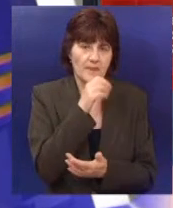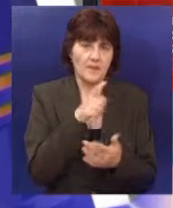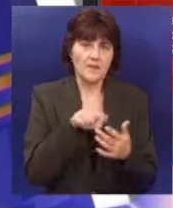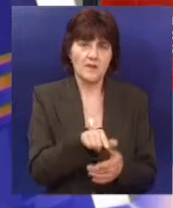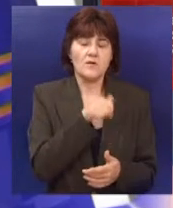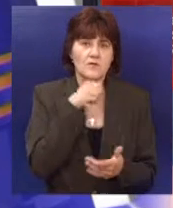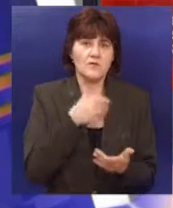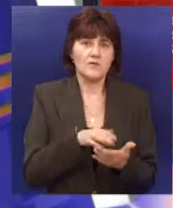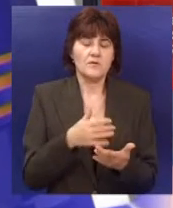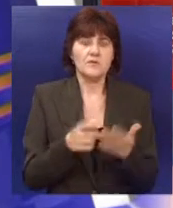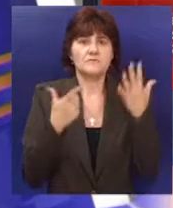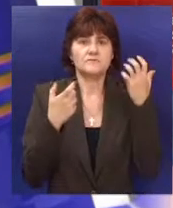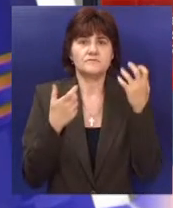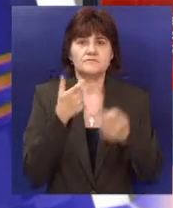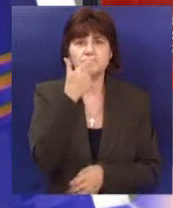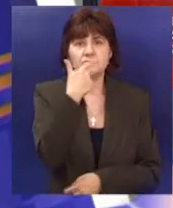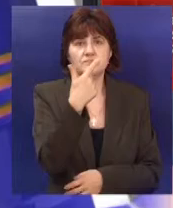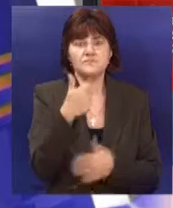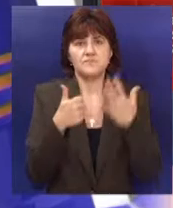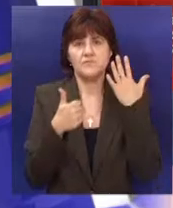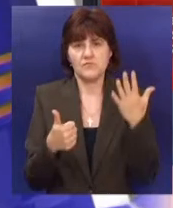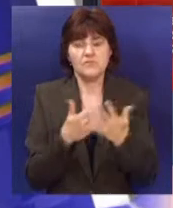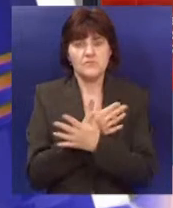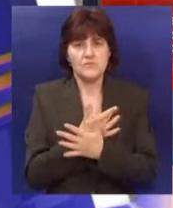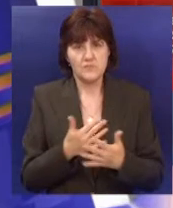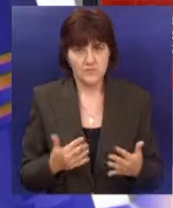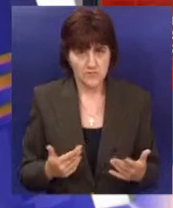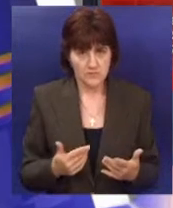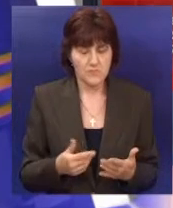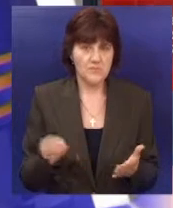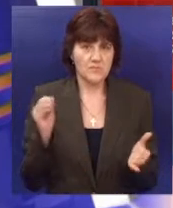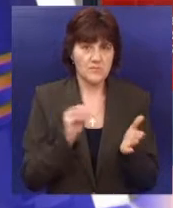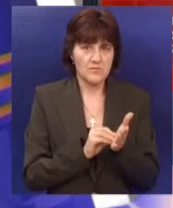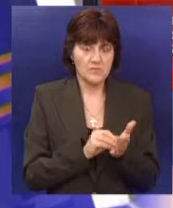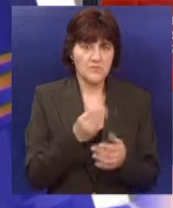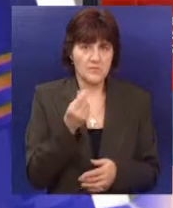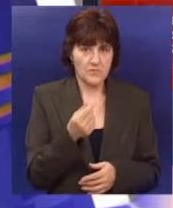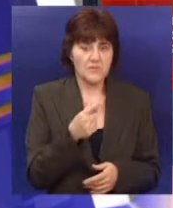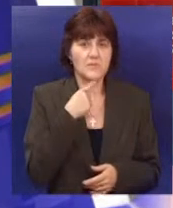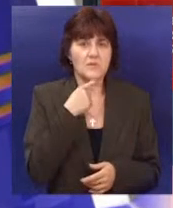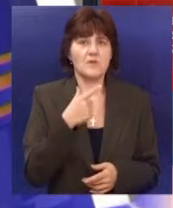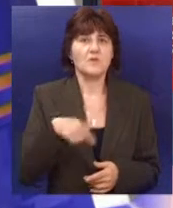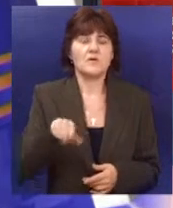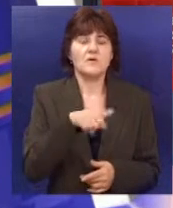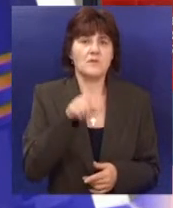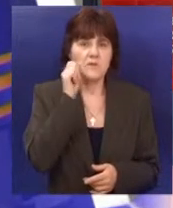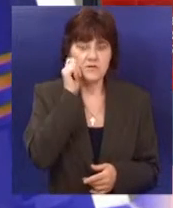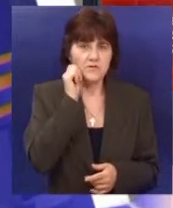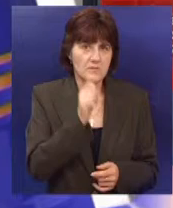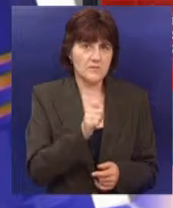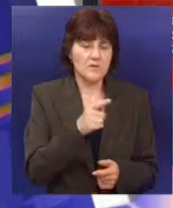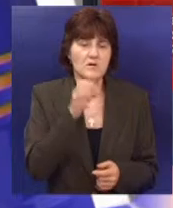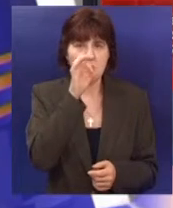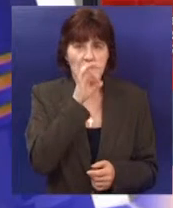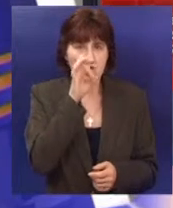utrošio 726 miliona 993 hiljade 414 dinara i 52